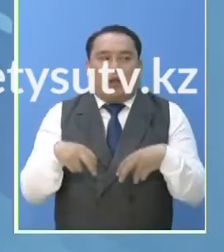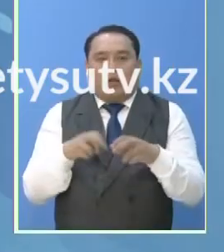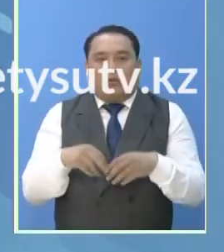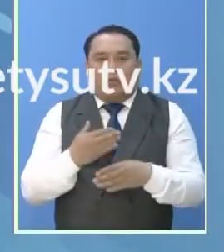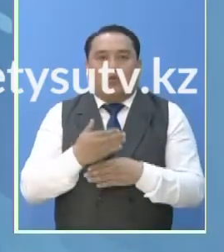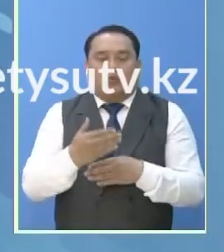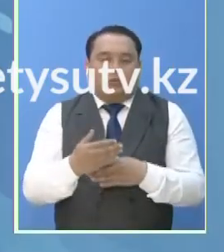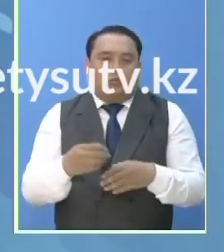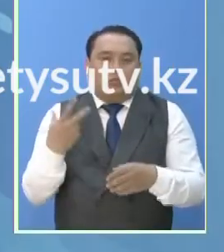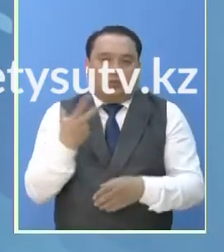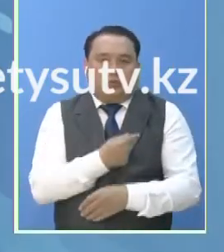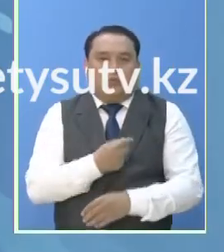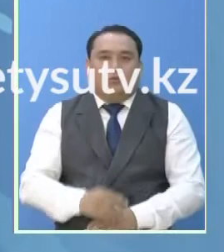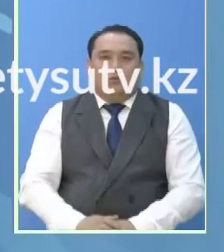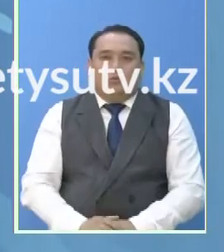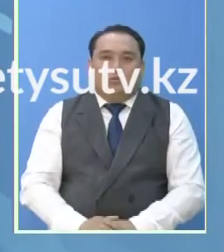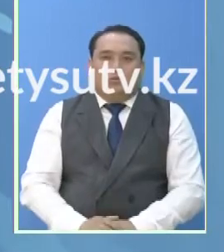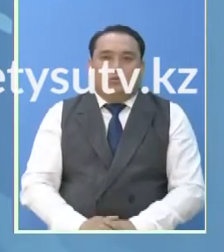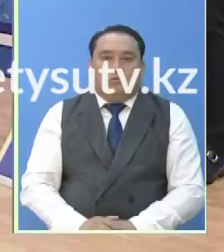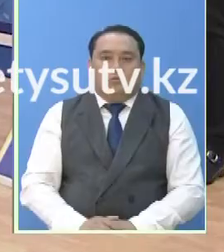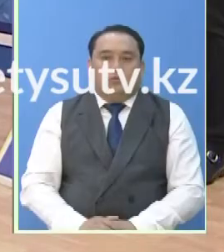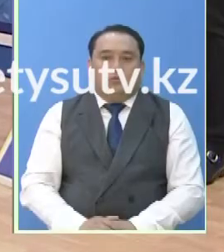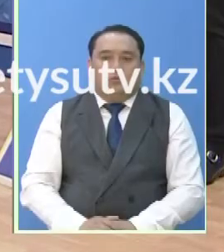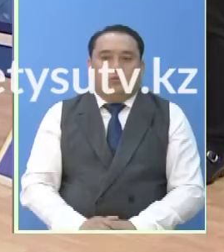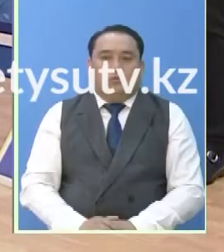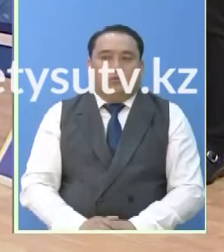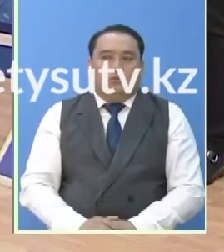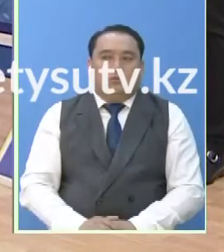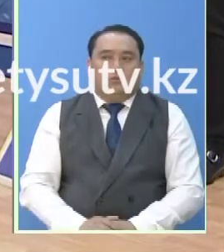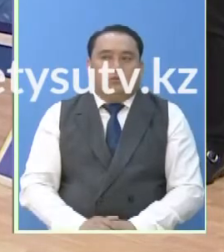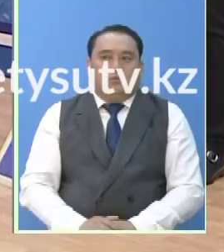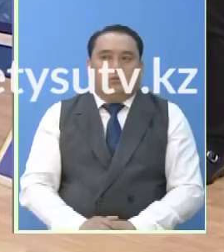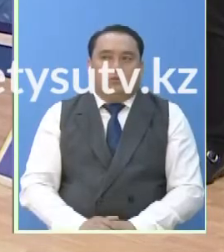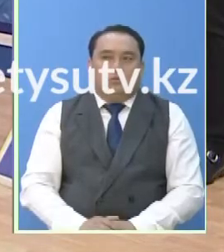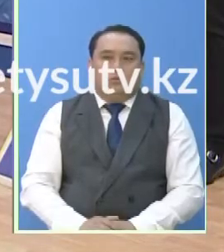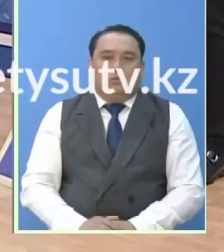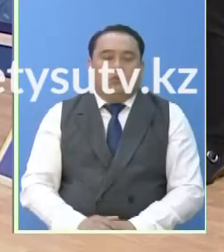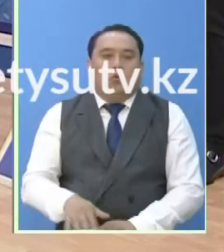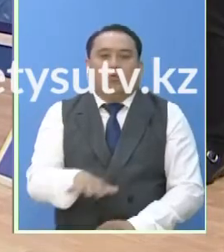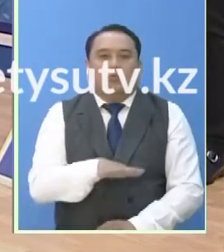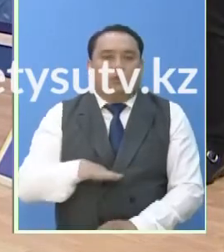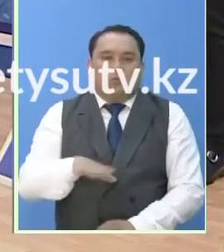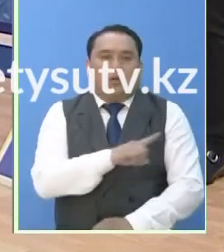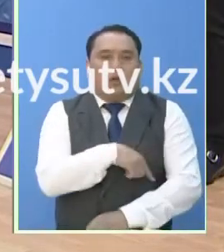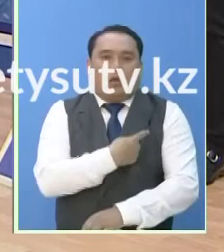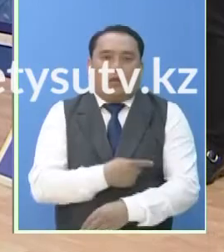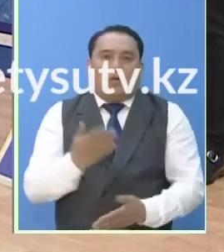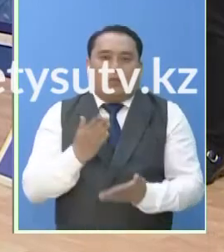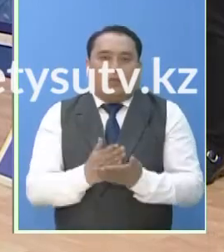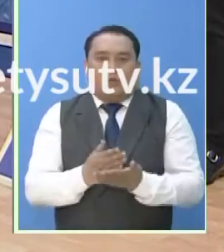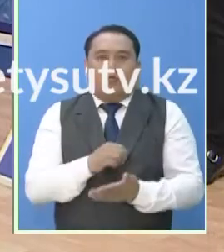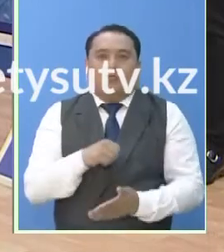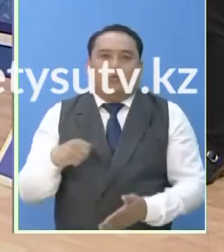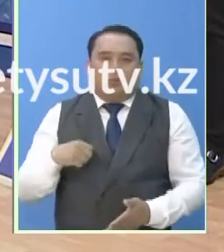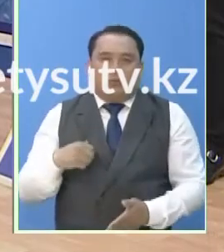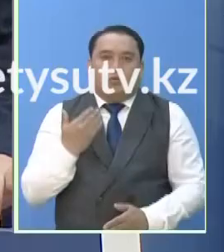барып, дәрігерді міндетті түрде тексеріп, мысалы, вакцинаны алуға барған кезде, поликлиникада, жаңағы емдеуге өзінің дәрігері бар. Иә, ол жерде өзінің дәрігері бар,